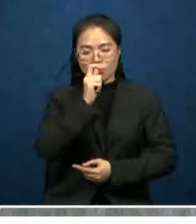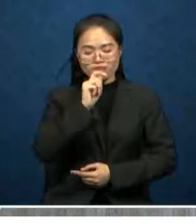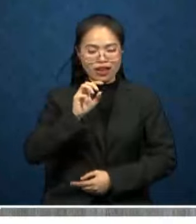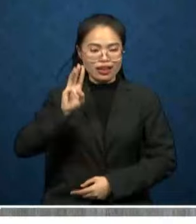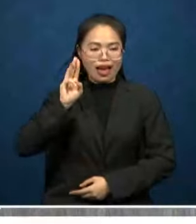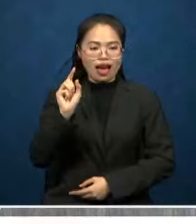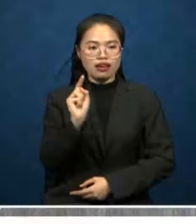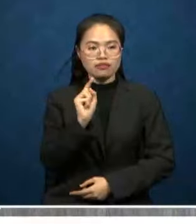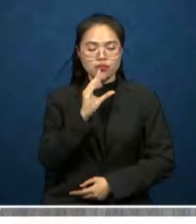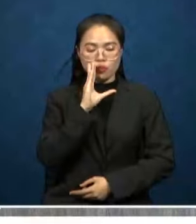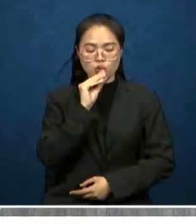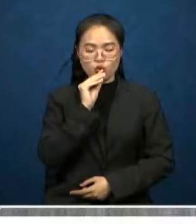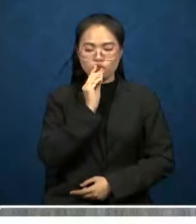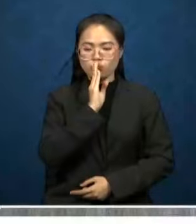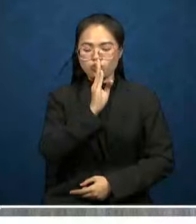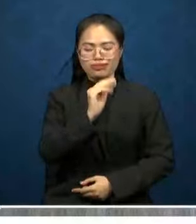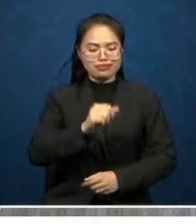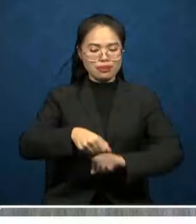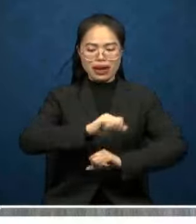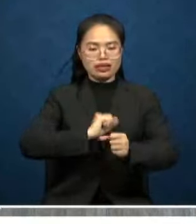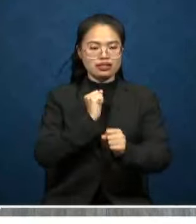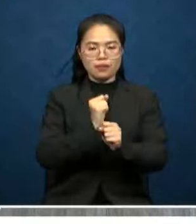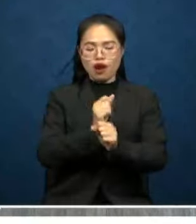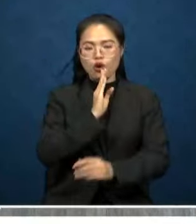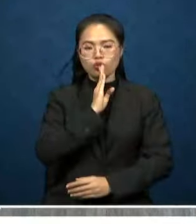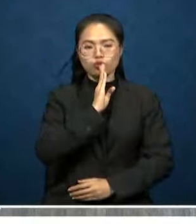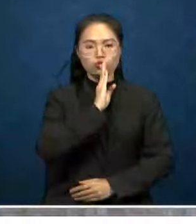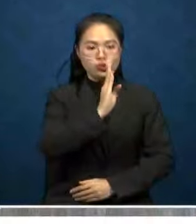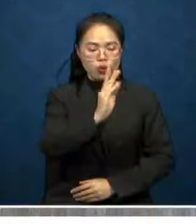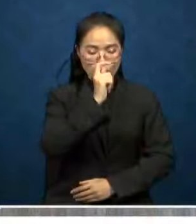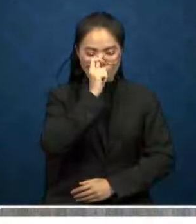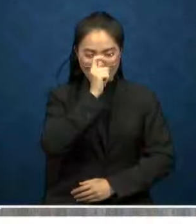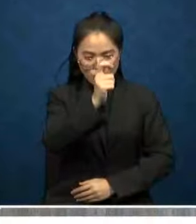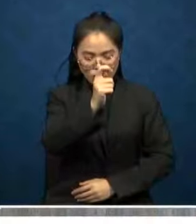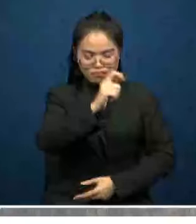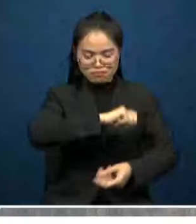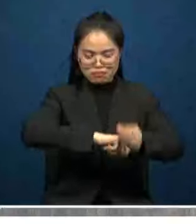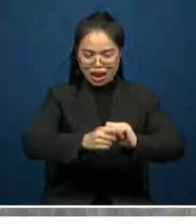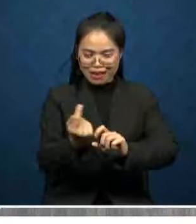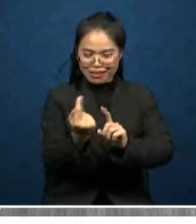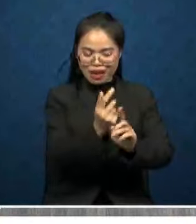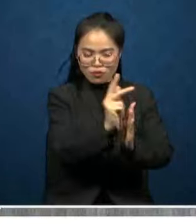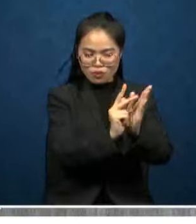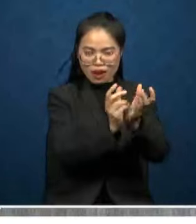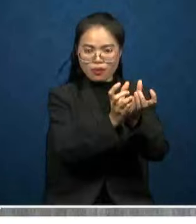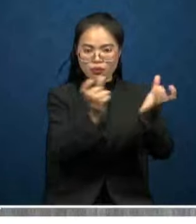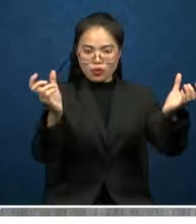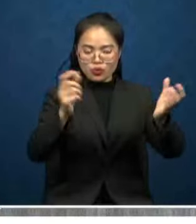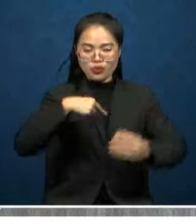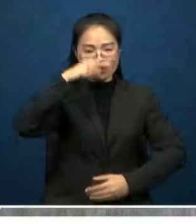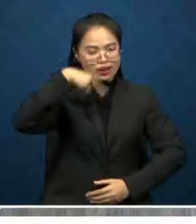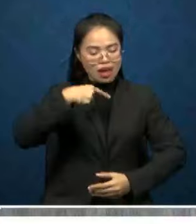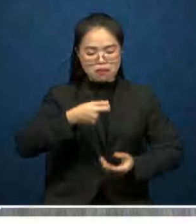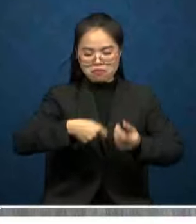ว่าจะปฏิบัติหน้าที่ด้วยความซื่อสัตย์สุจริตและปฏิบัติบัตตามรัฐธรรมนูญแห่งราชอาณาจักรไทย